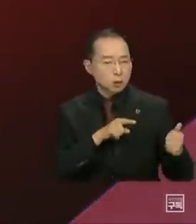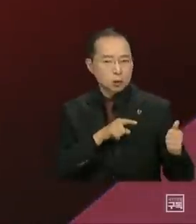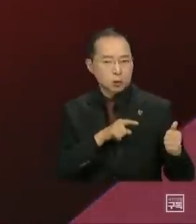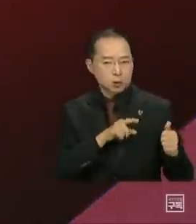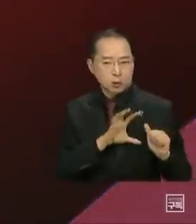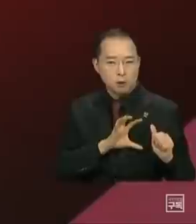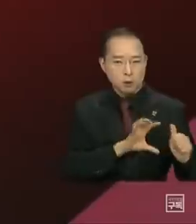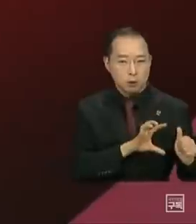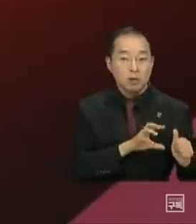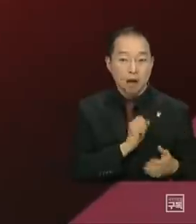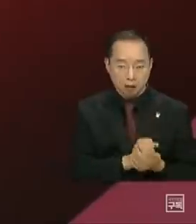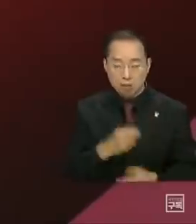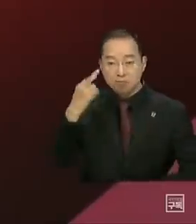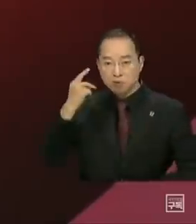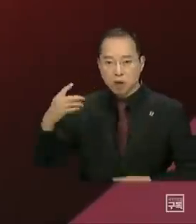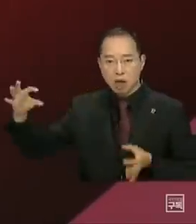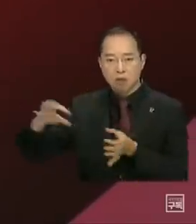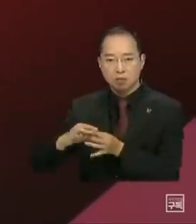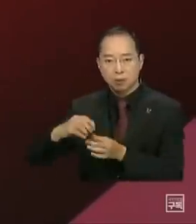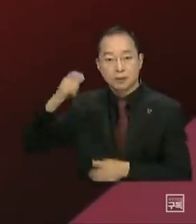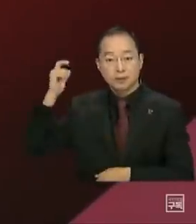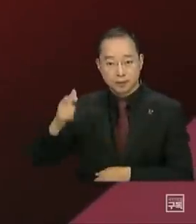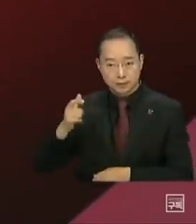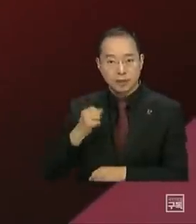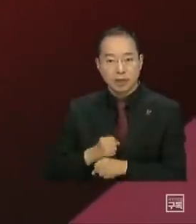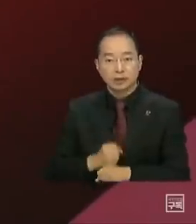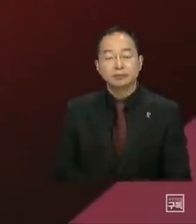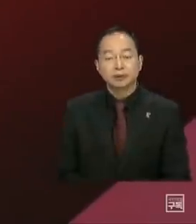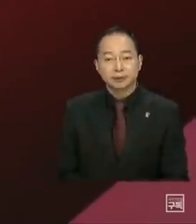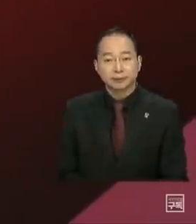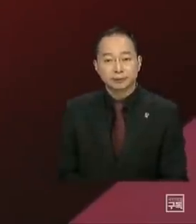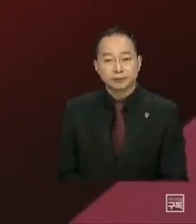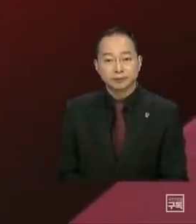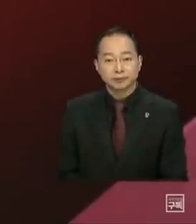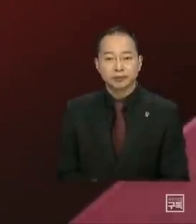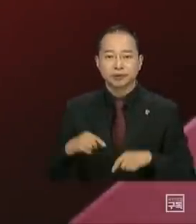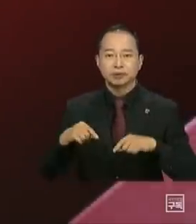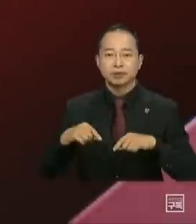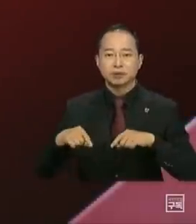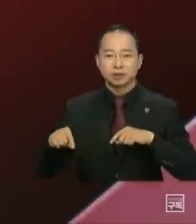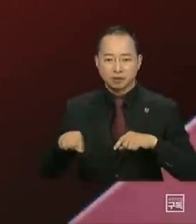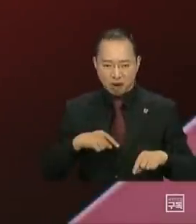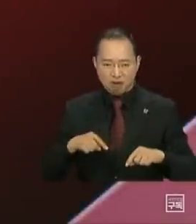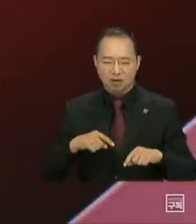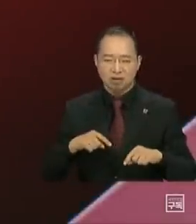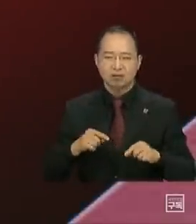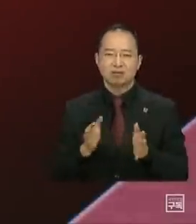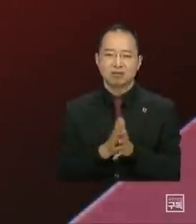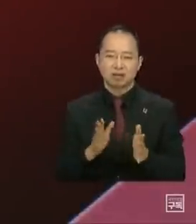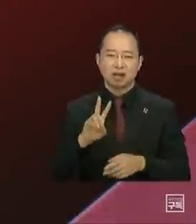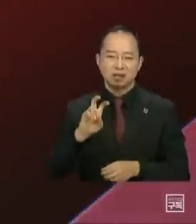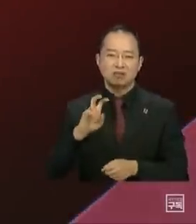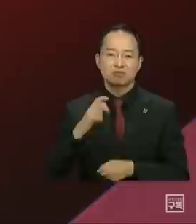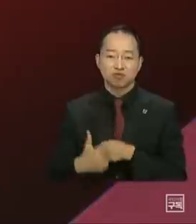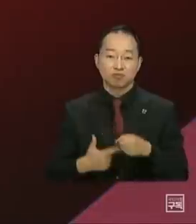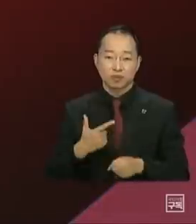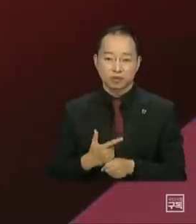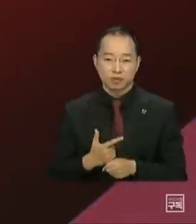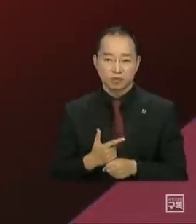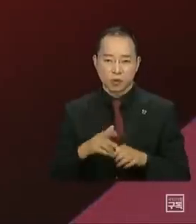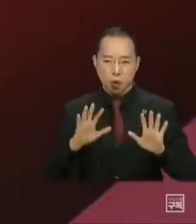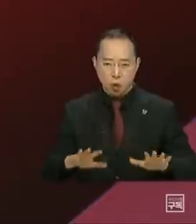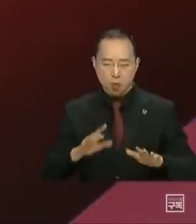제압하고 미국과의 동맹을 더욱 튼튼하게 하겠습니다. 정치인문 26년 동안 오늘만